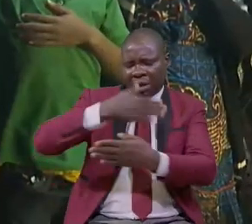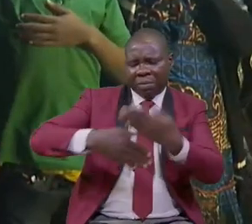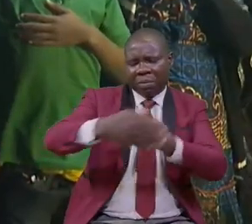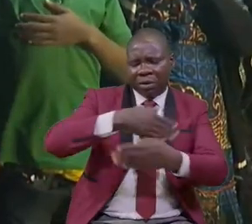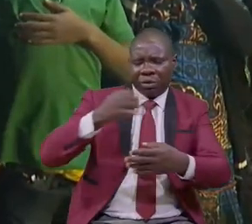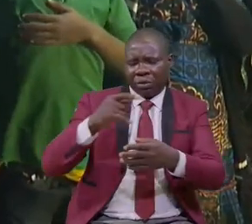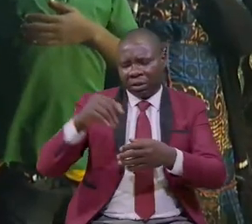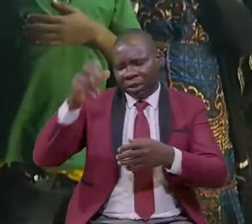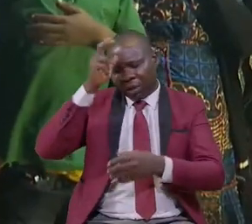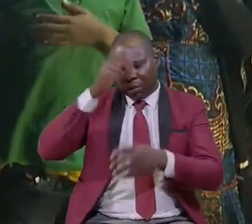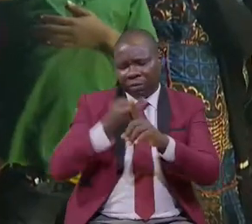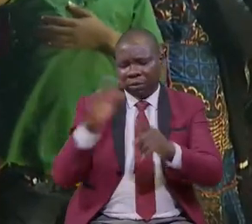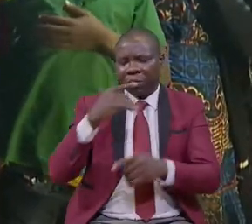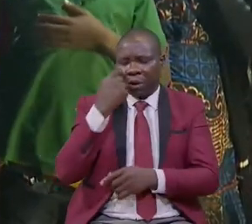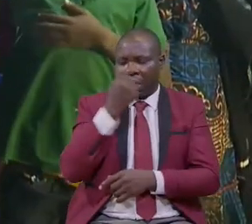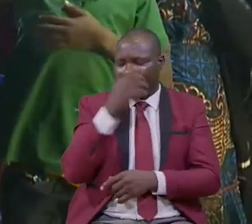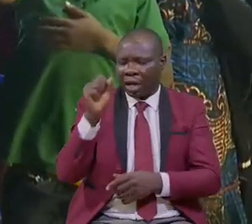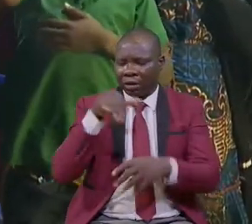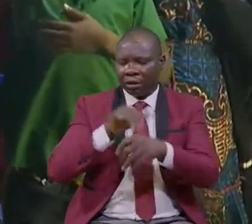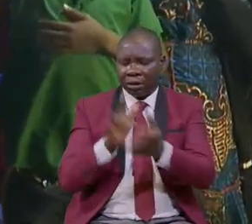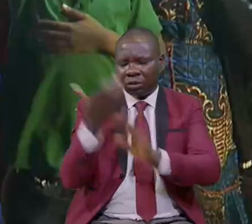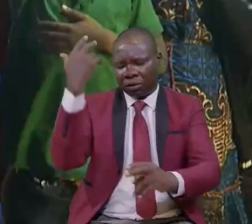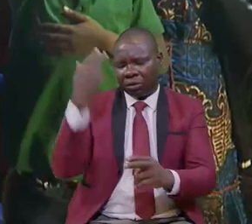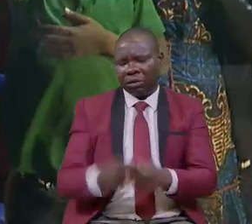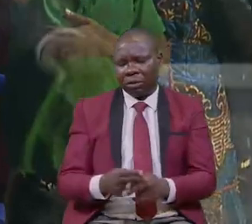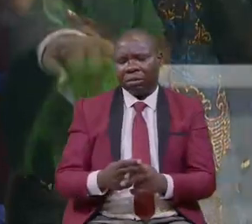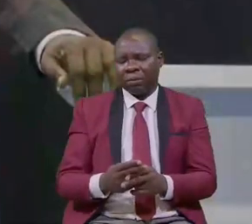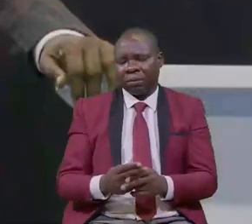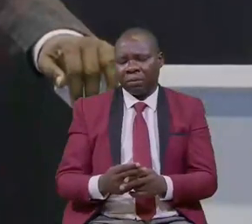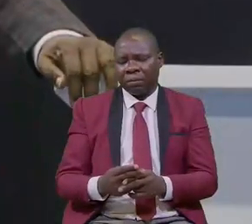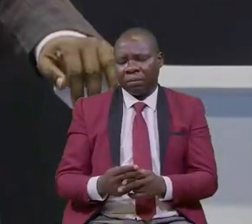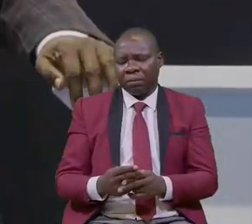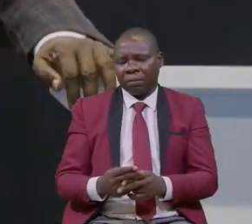diable de vos yeux au nom de Jésus.